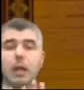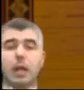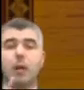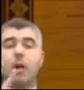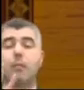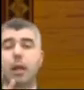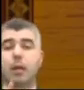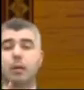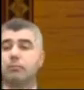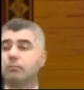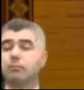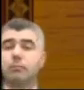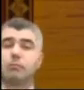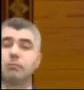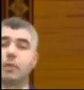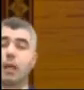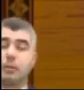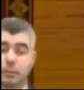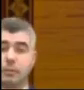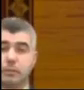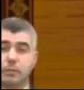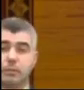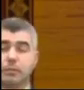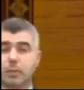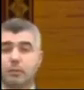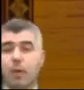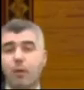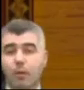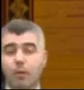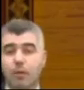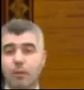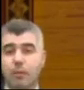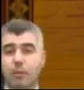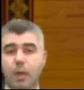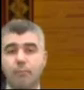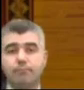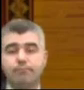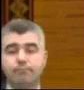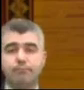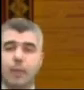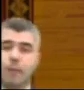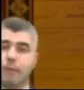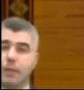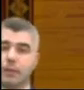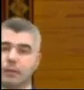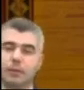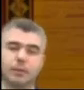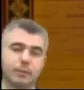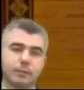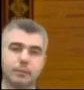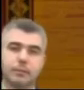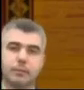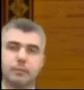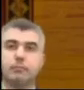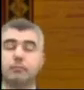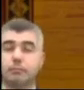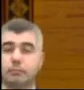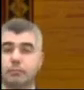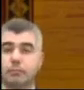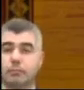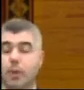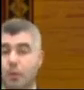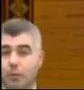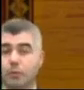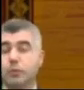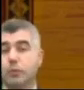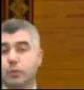أبنائها واثنين من بين الرهائن المتبقين في غزة، ولكن ليس هناك